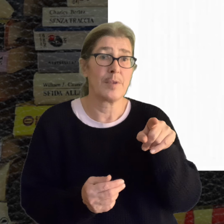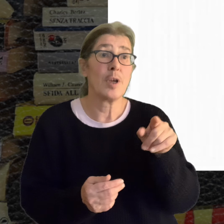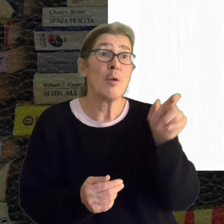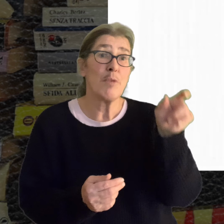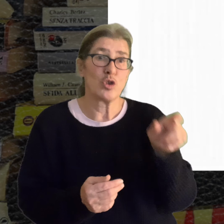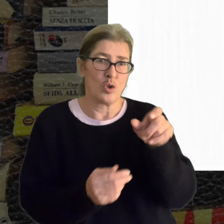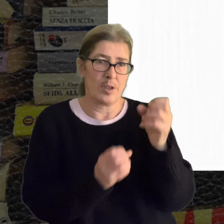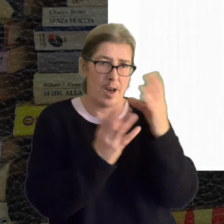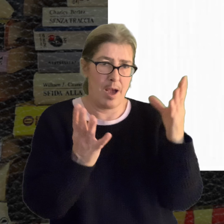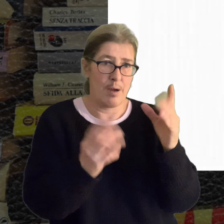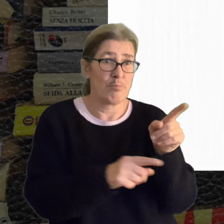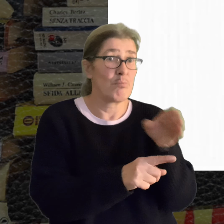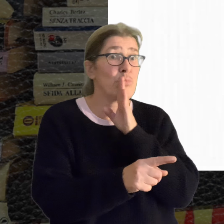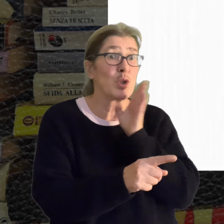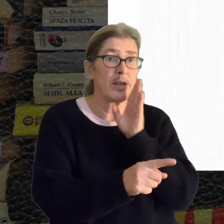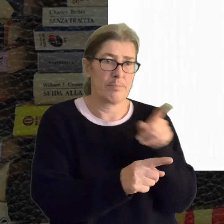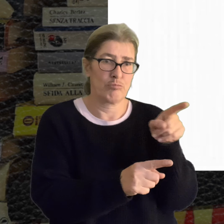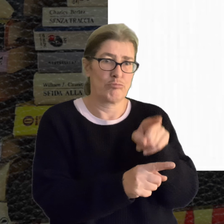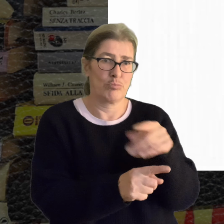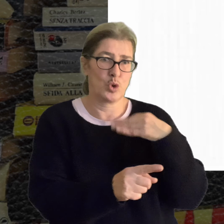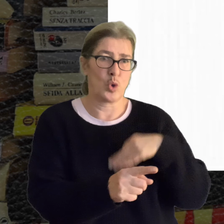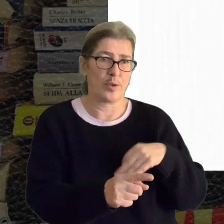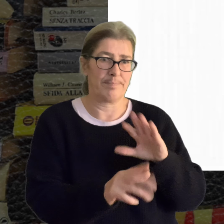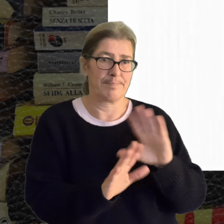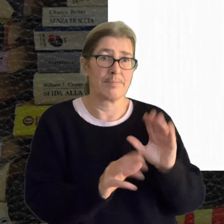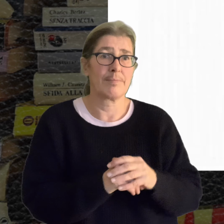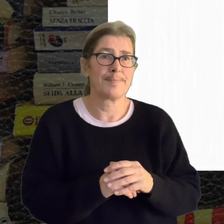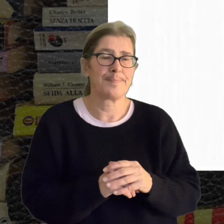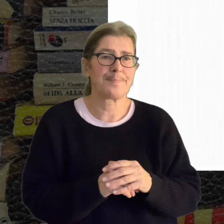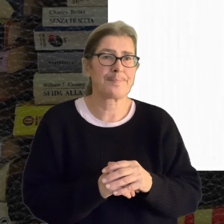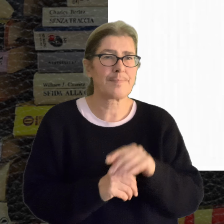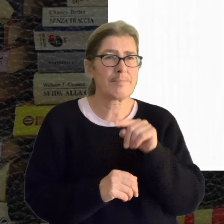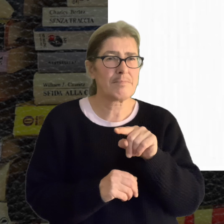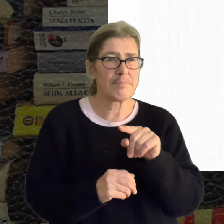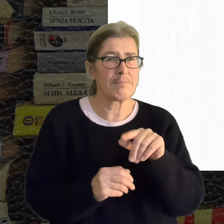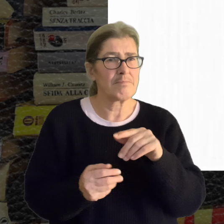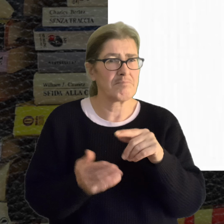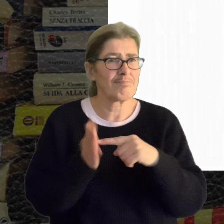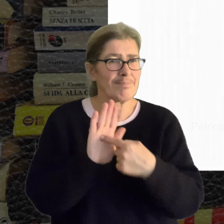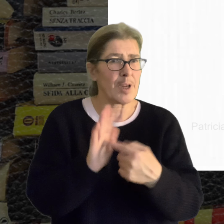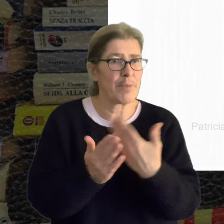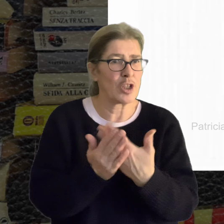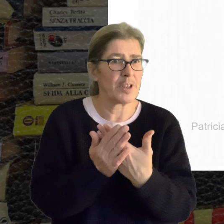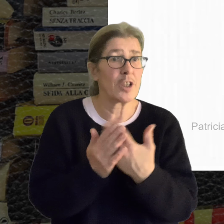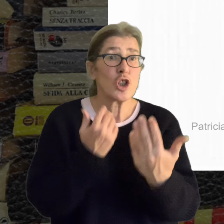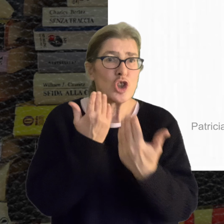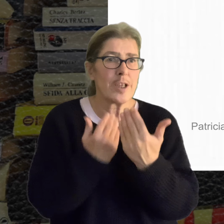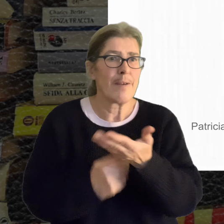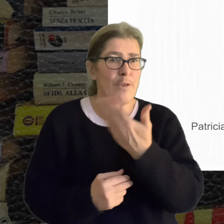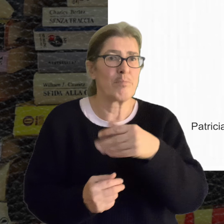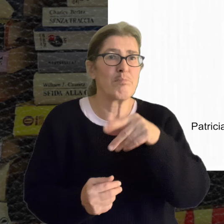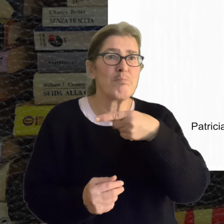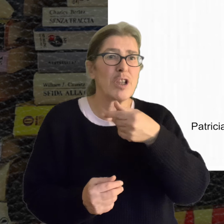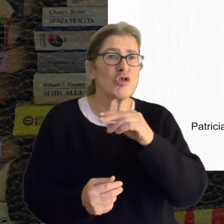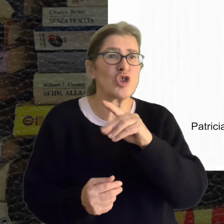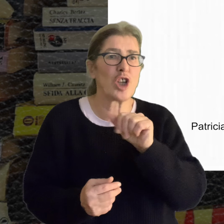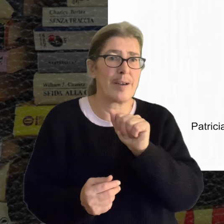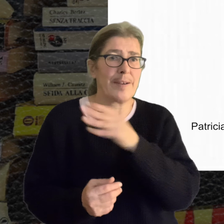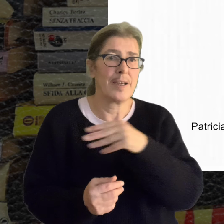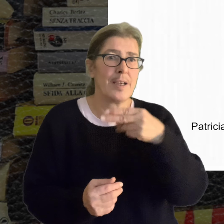Personen sind definiert die Mutter und der Sohn und wir machen das Ganze am Beispiel einer Geschichte von Patricia